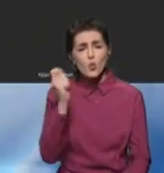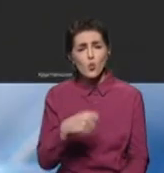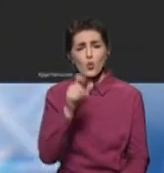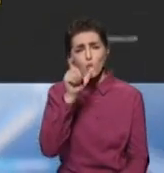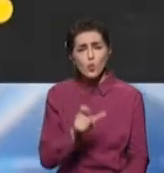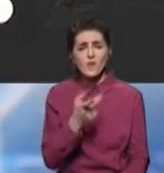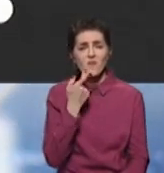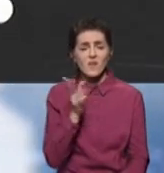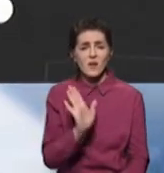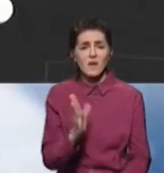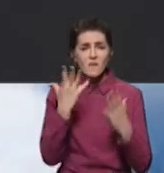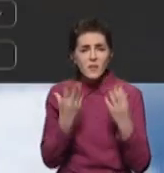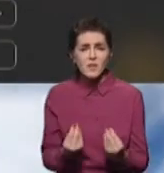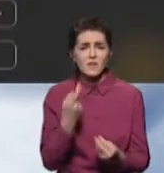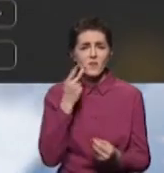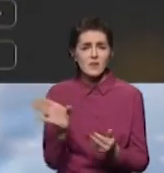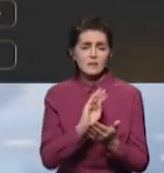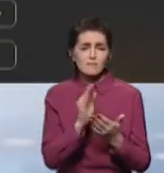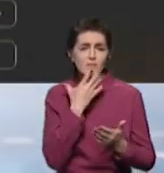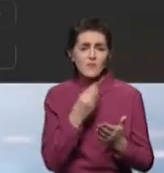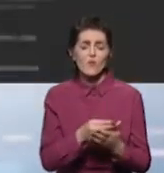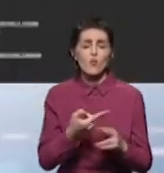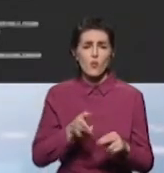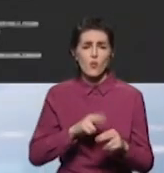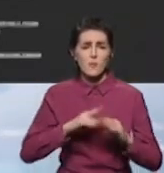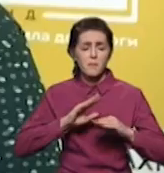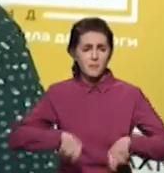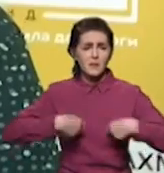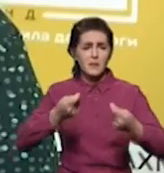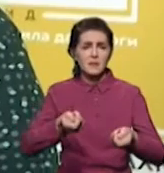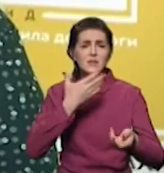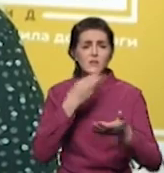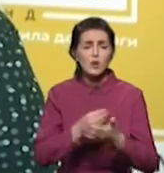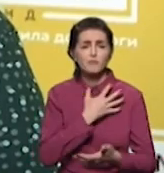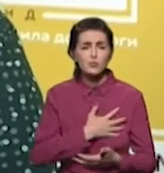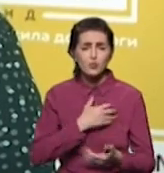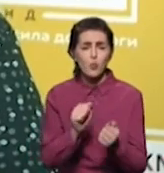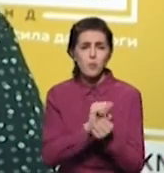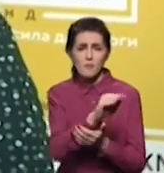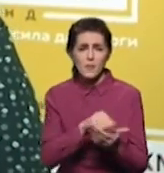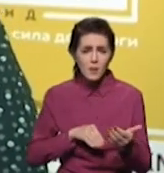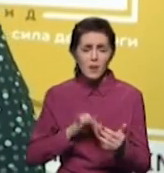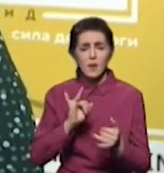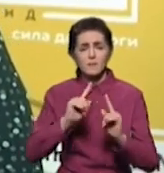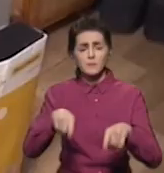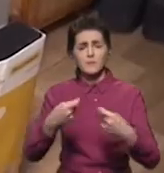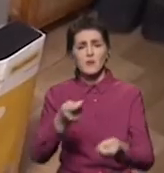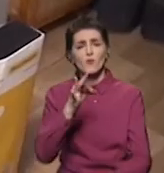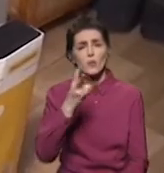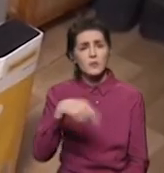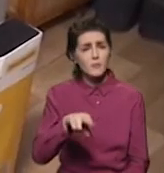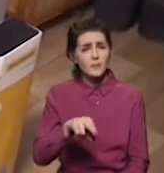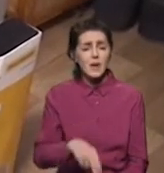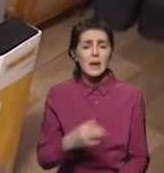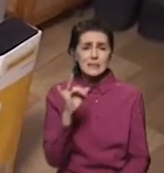прямо день в день вели свои записи и отдавали свои переживания бумаге, а потом передали это в фонд.